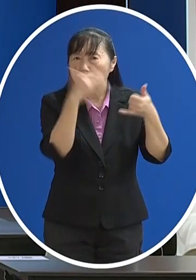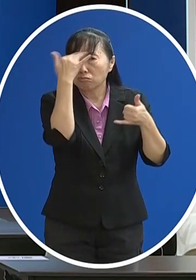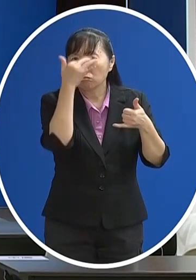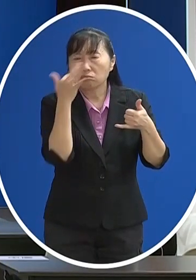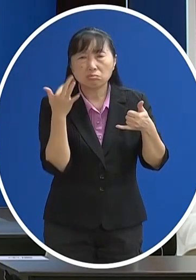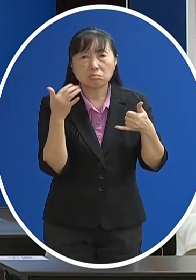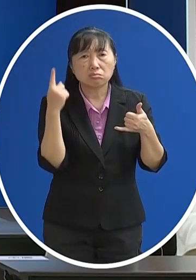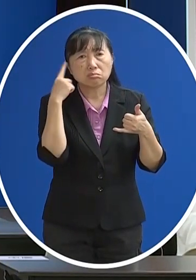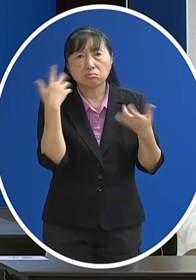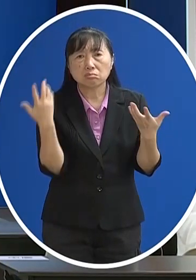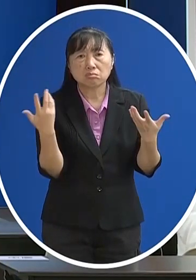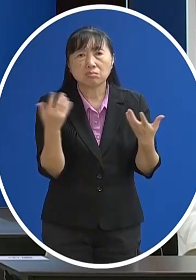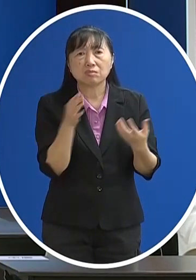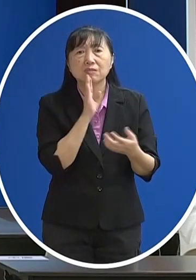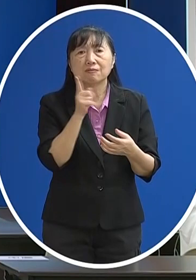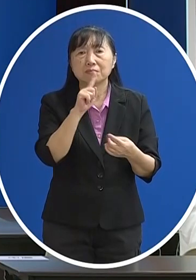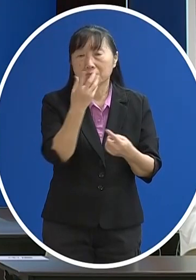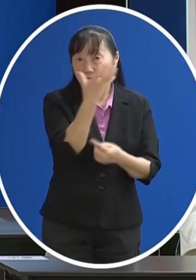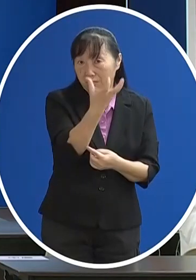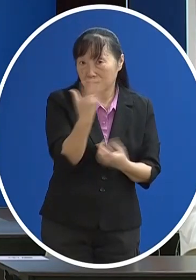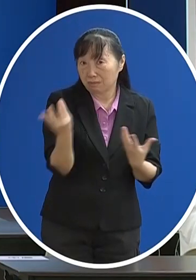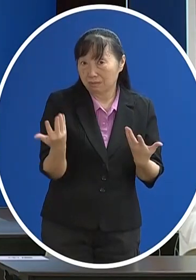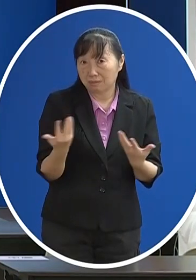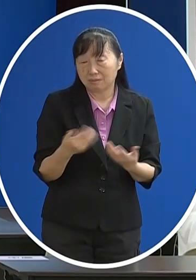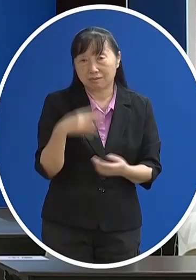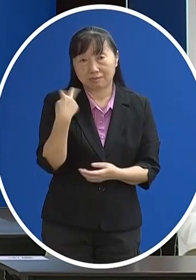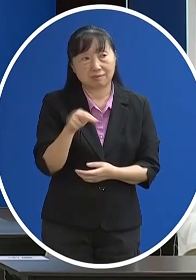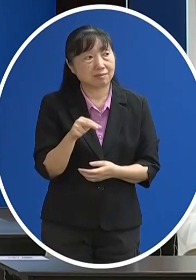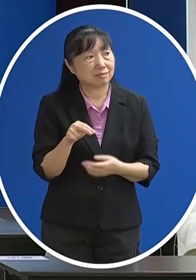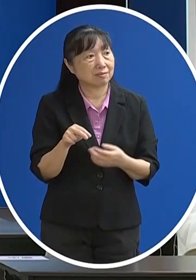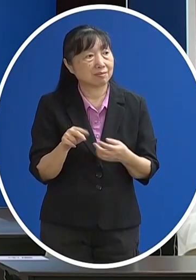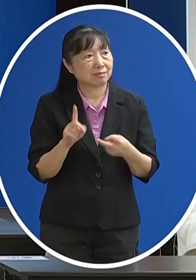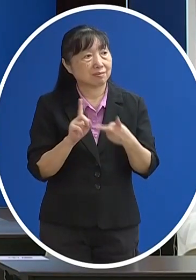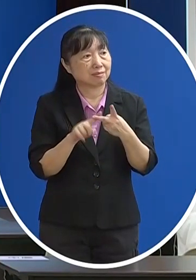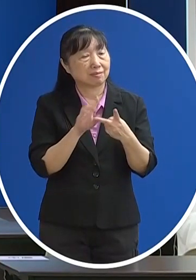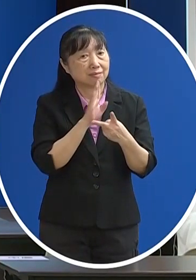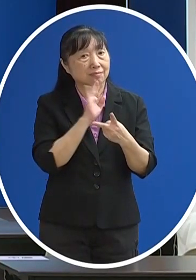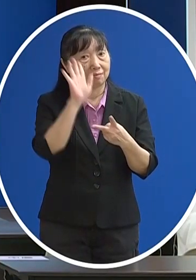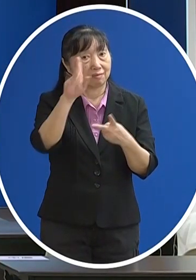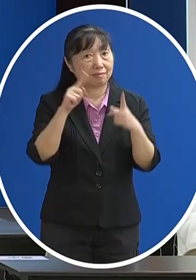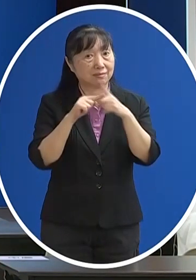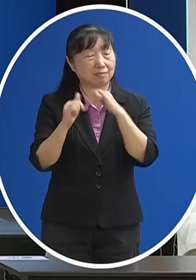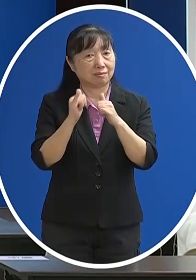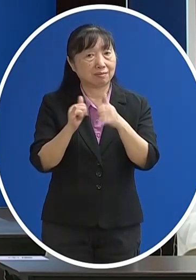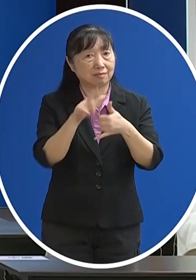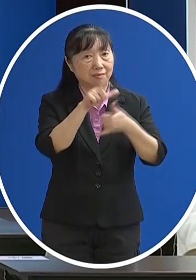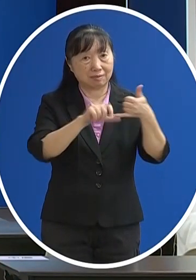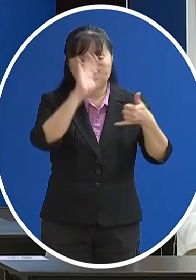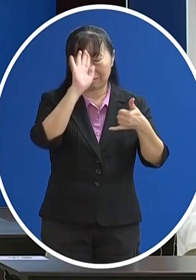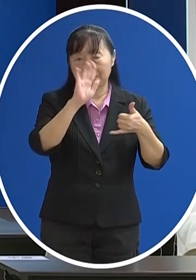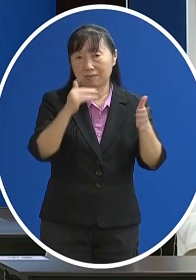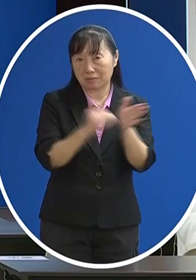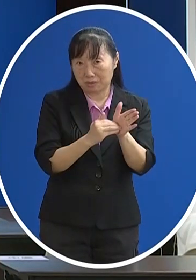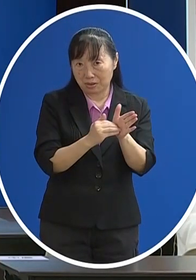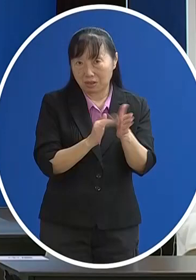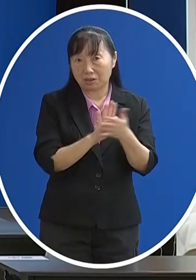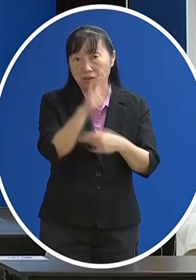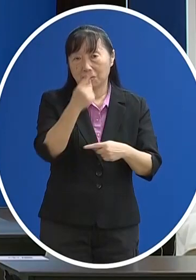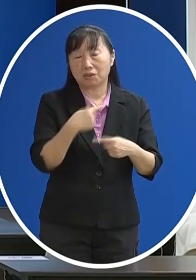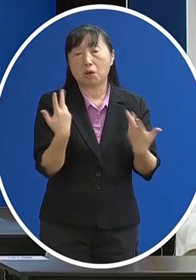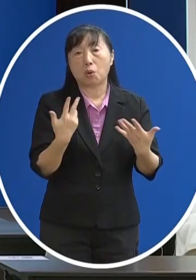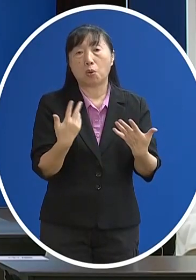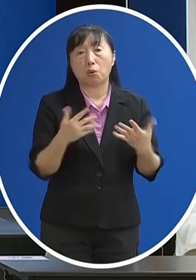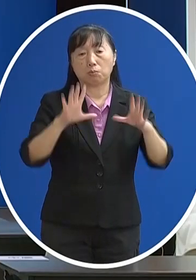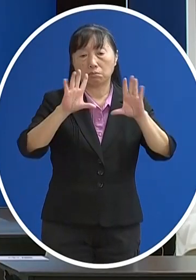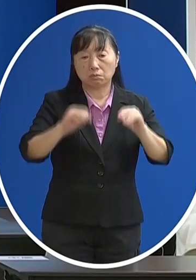另外还要再帮他们问一题，是有民众确诊康复后解隔离，但